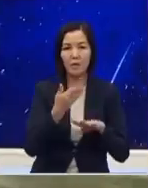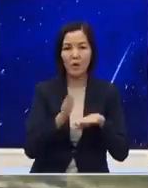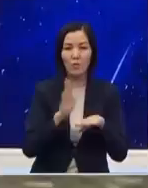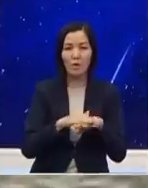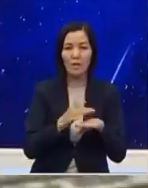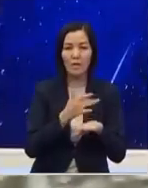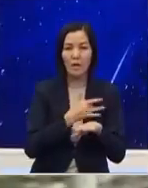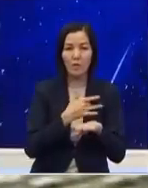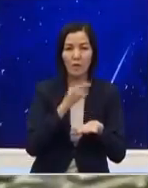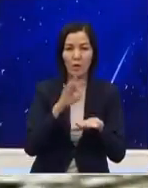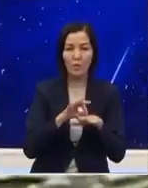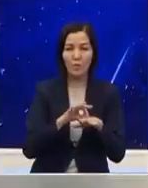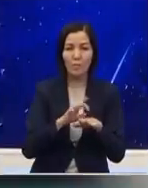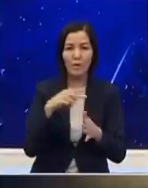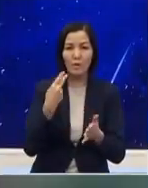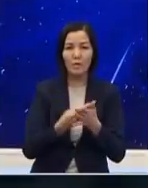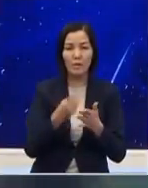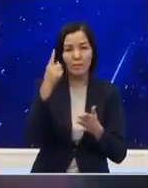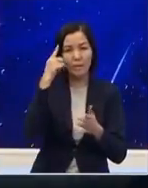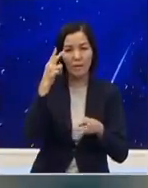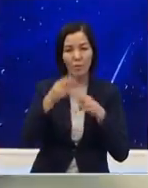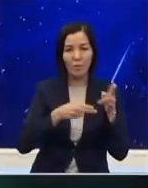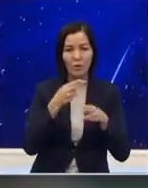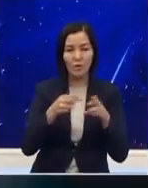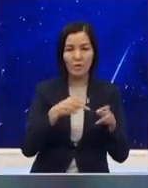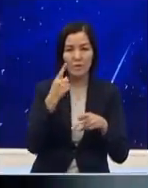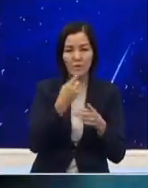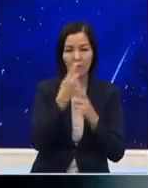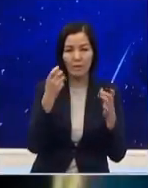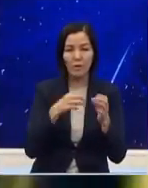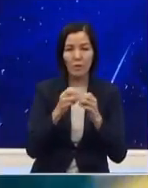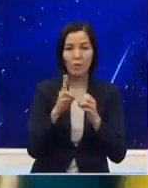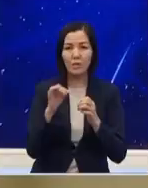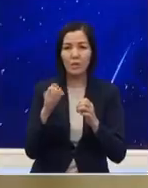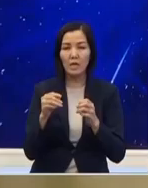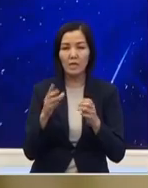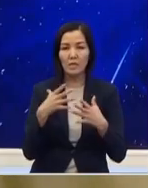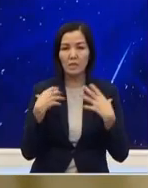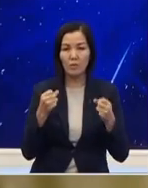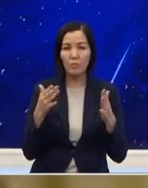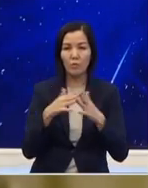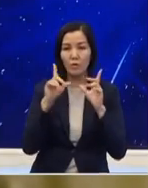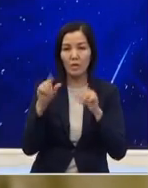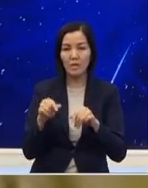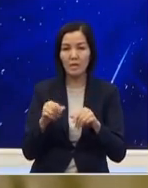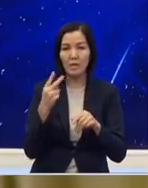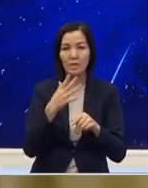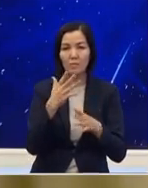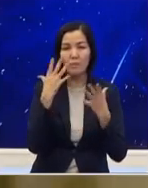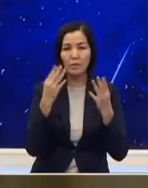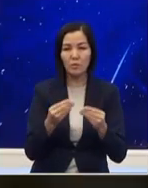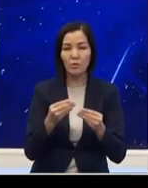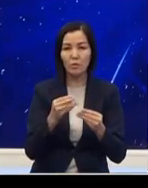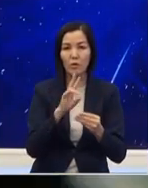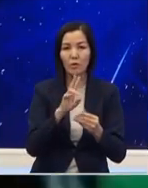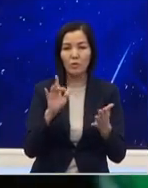ауруханаға жеткізіліпті. Көп ұзамай миына ота жасалды деген ақпарат тарады. 12 қарашада тәуір болып үйіне жіберілген, алайда 25 күні